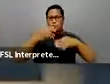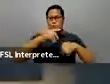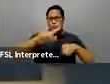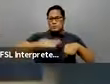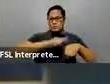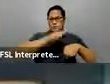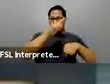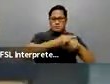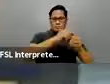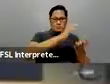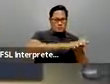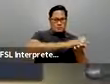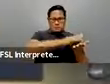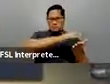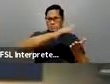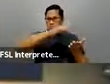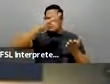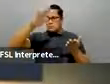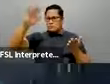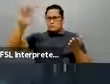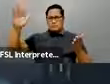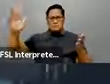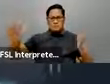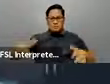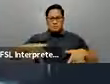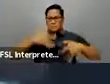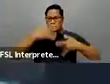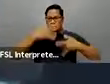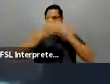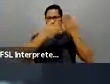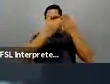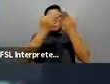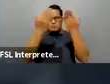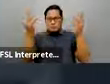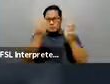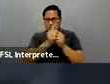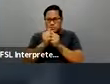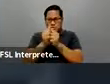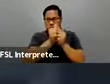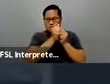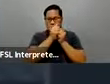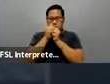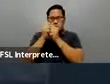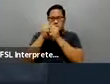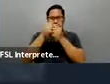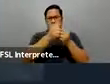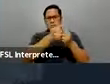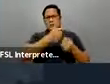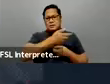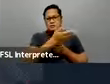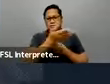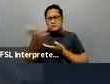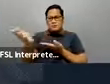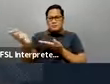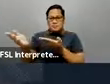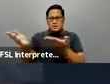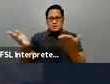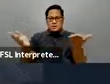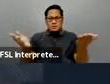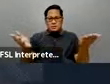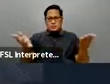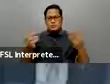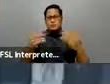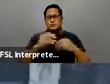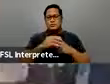Luman ang araw ng warhabing pagsinta, buhay langit sa piling